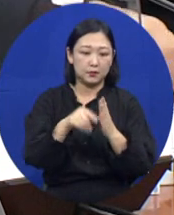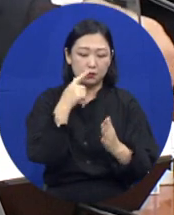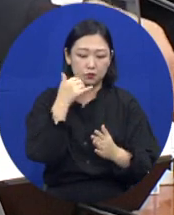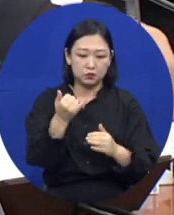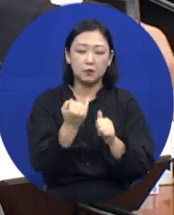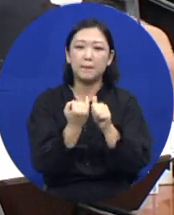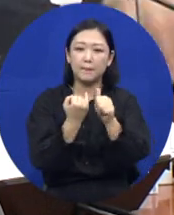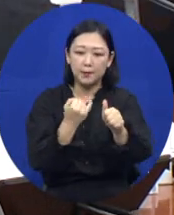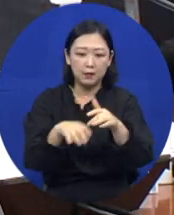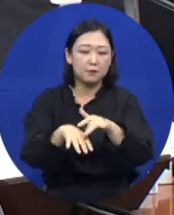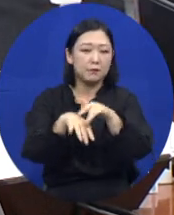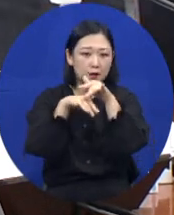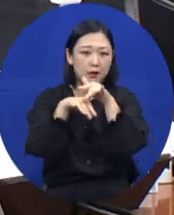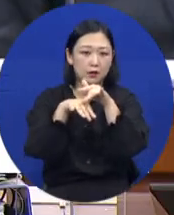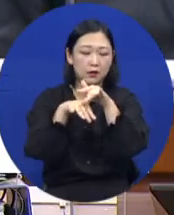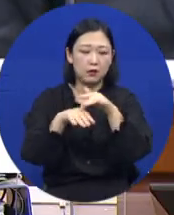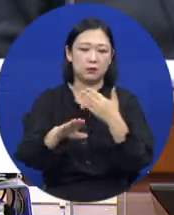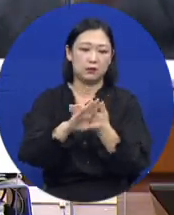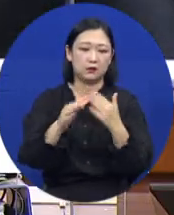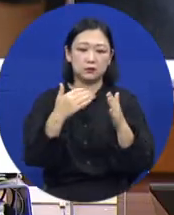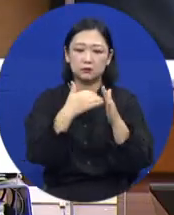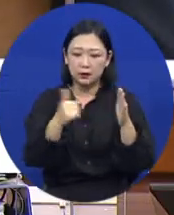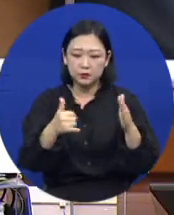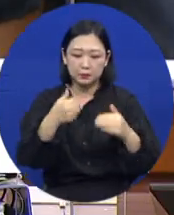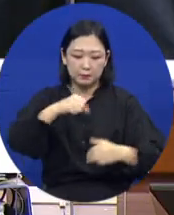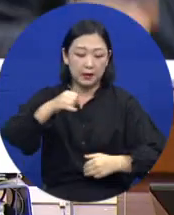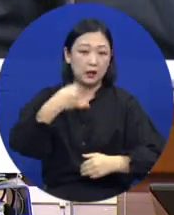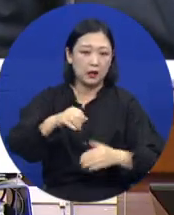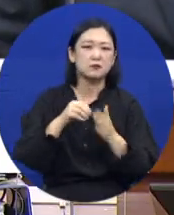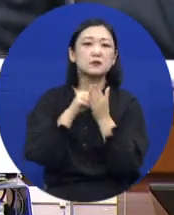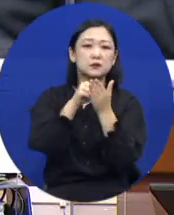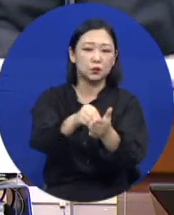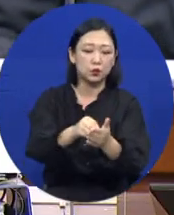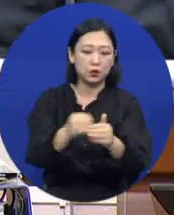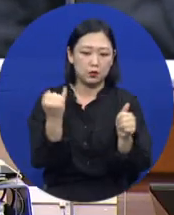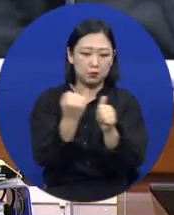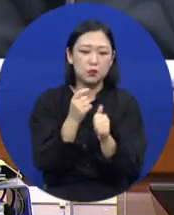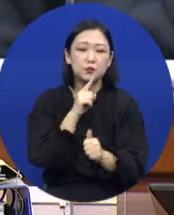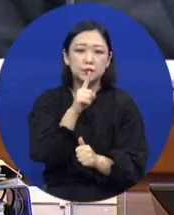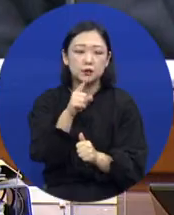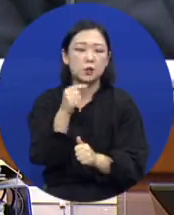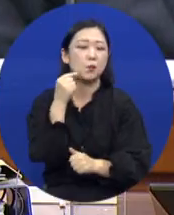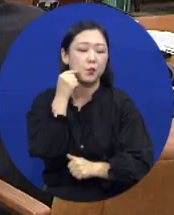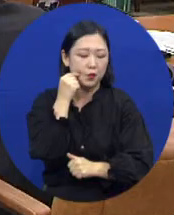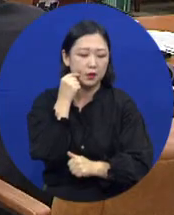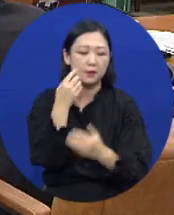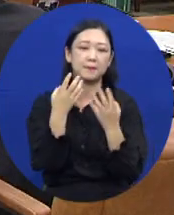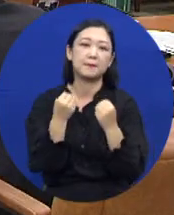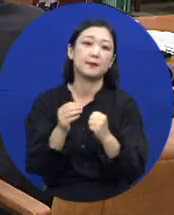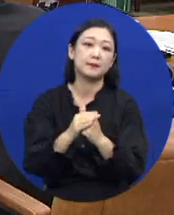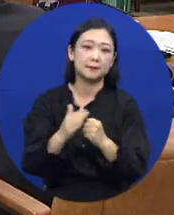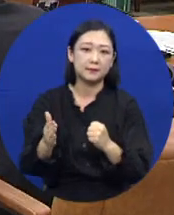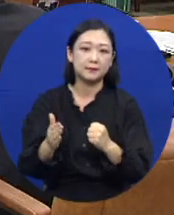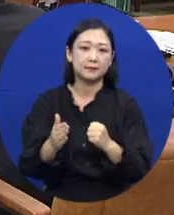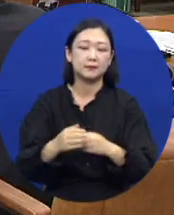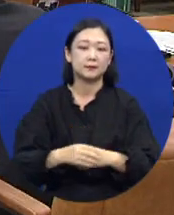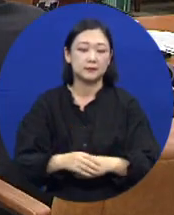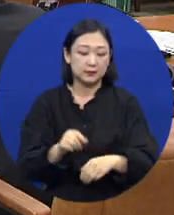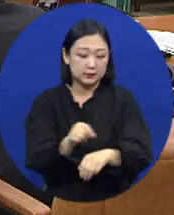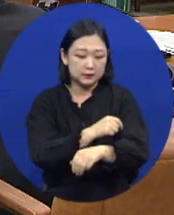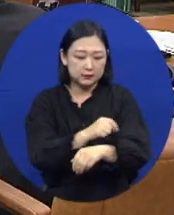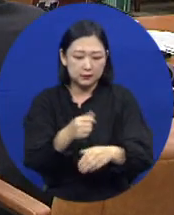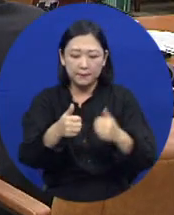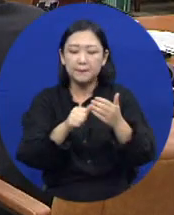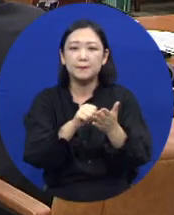등이 행방불명 돼 다른 가족 자녀로 등록하거나 혼인신고를 못한 경우가 비일비재 했는데 틈 내가